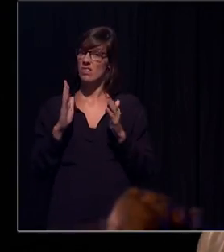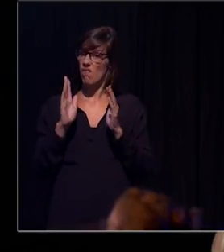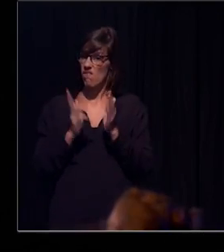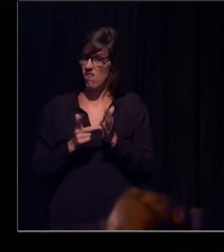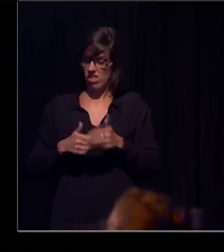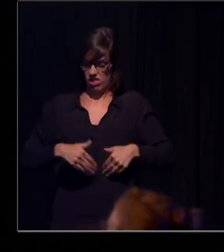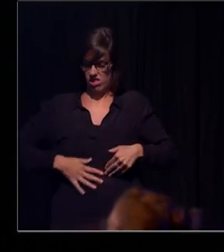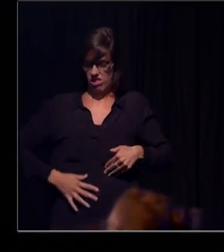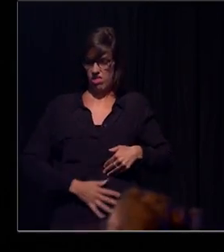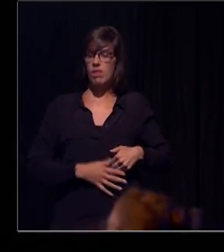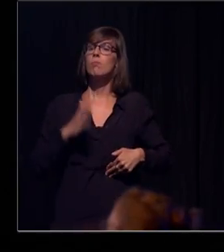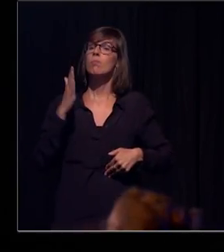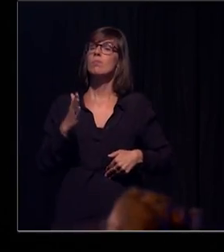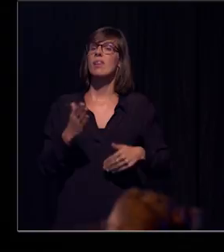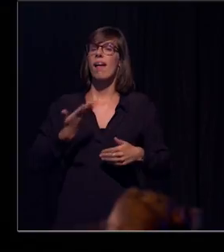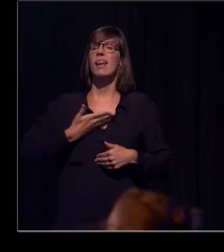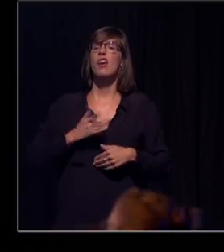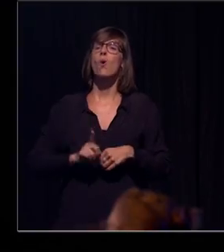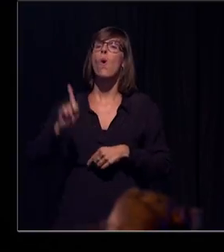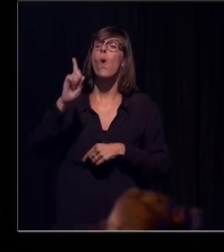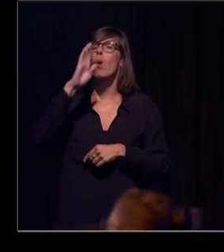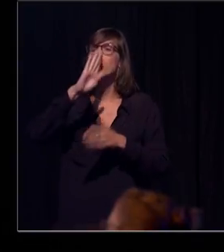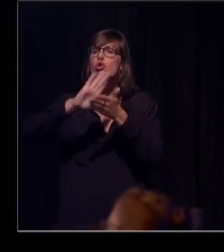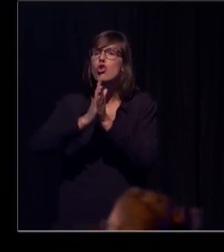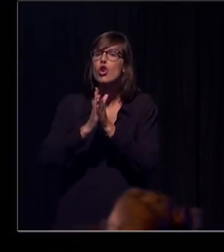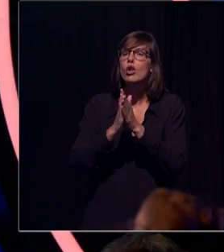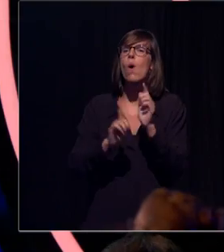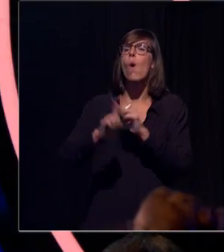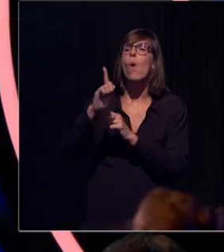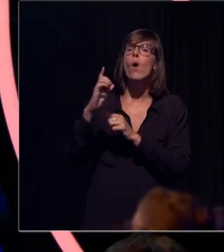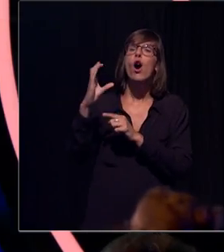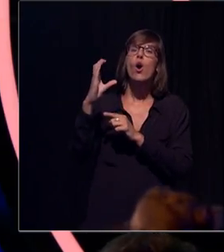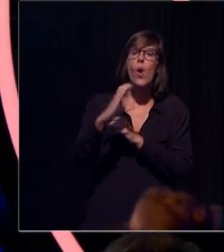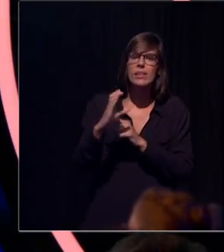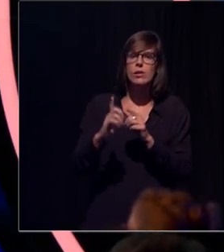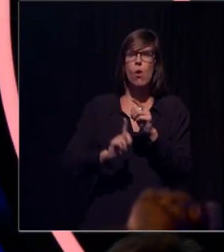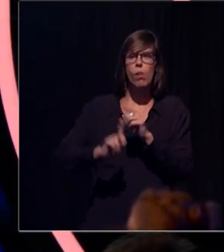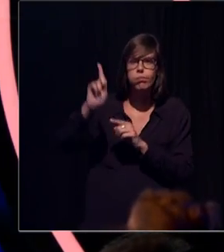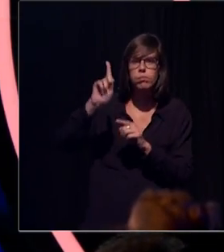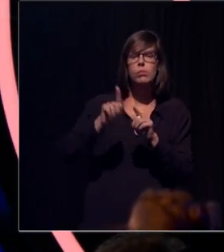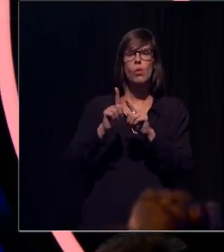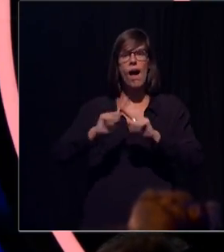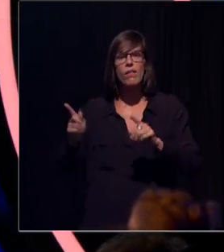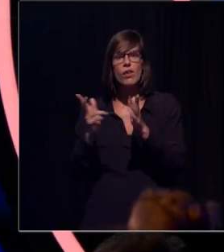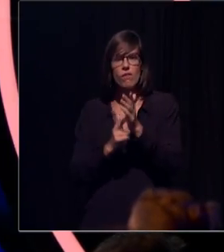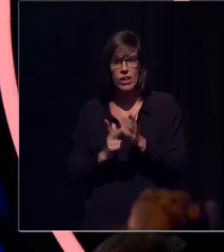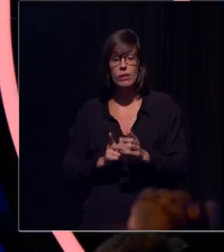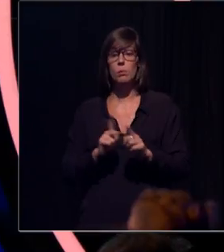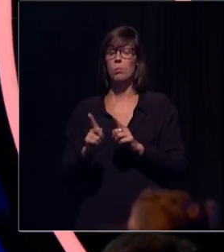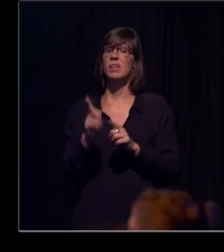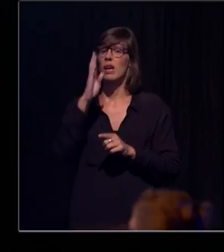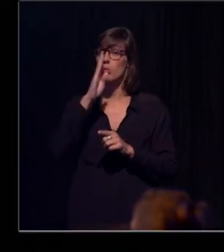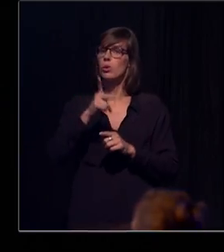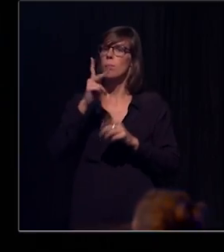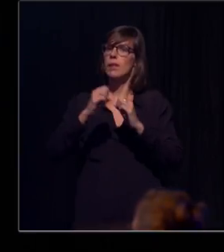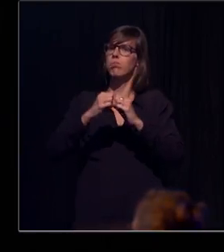weerstandig worden tegen de werking van insuline. En dat is geen gunstige situatie. Mensen met vet in